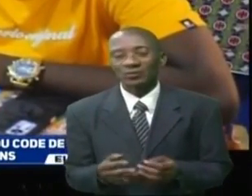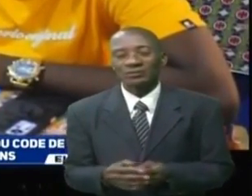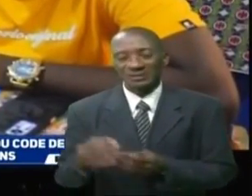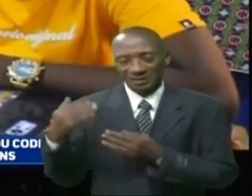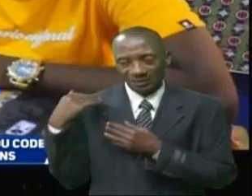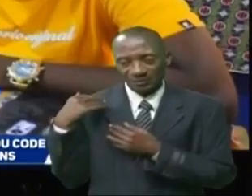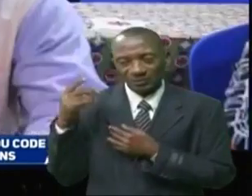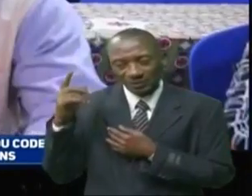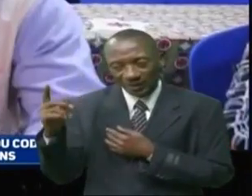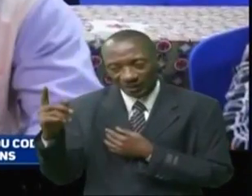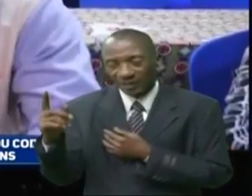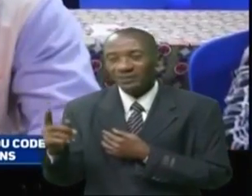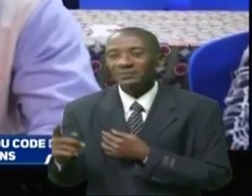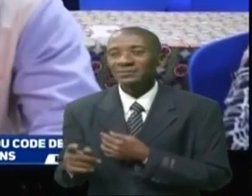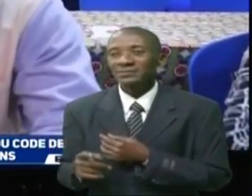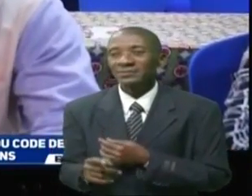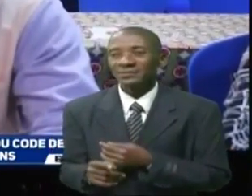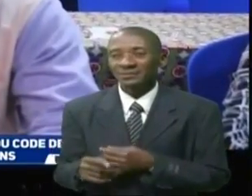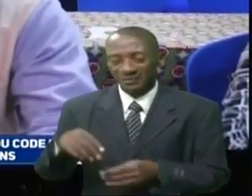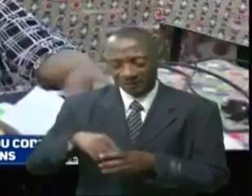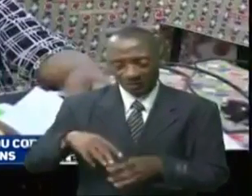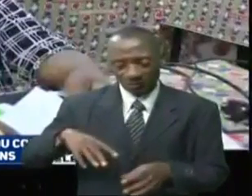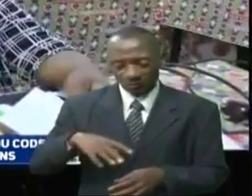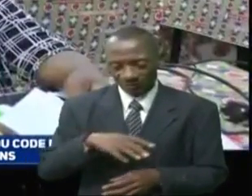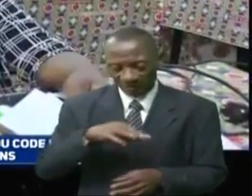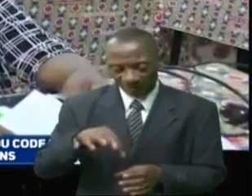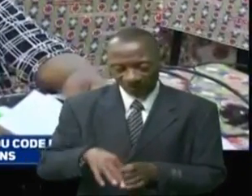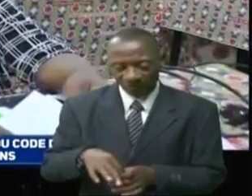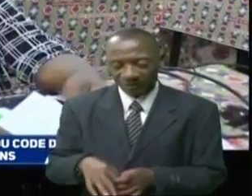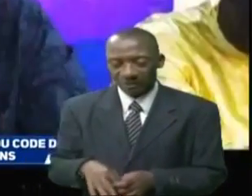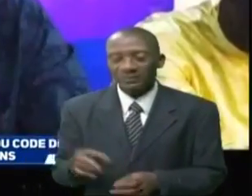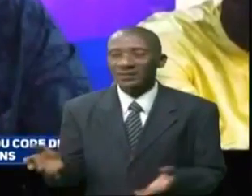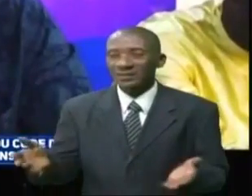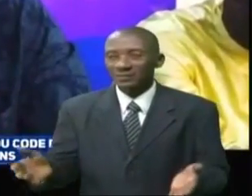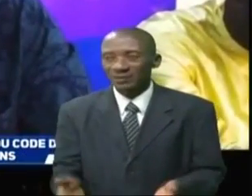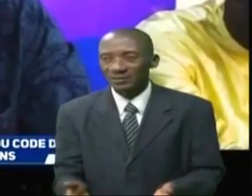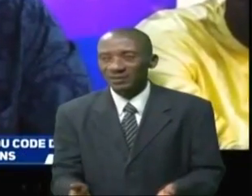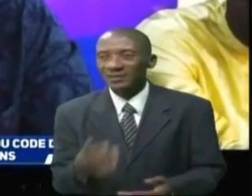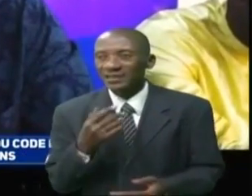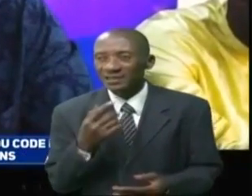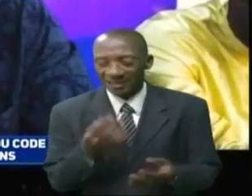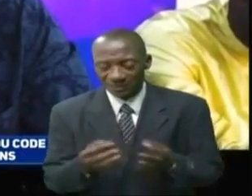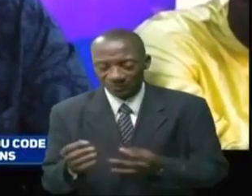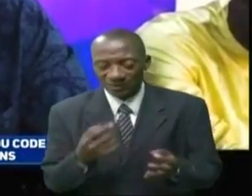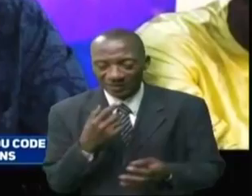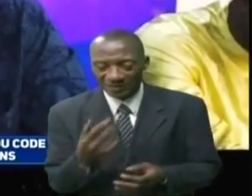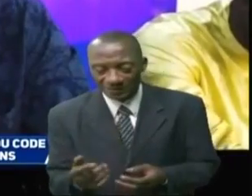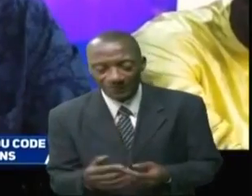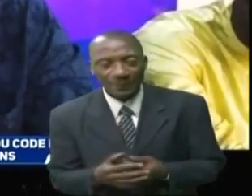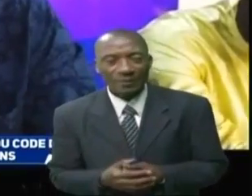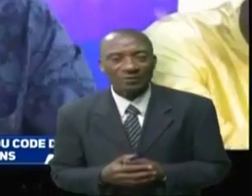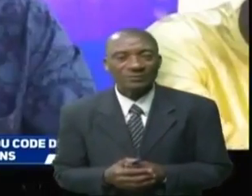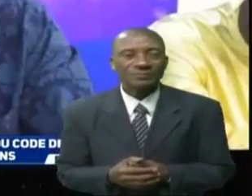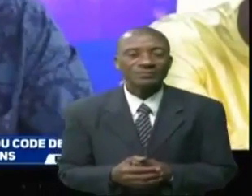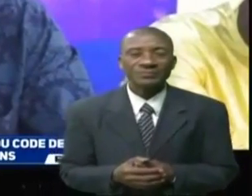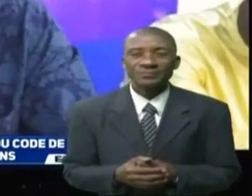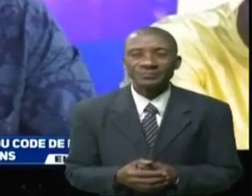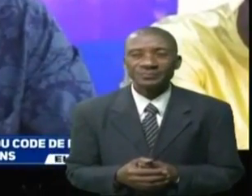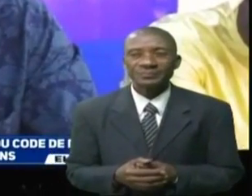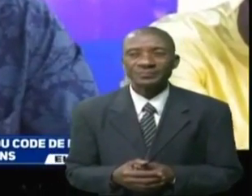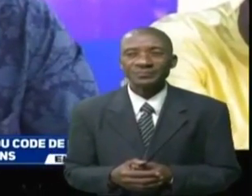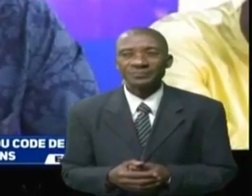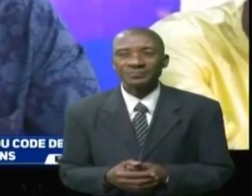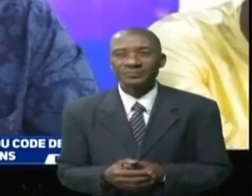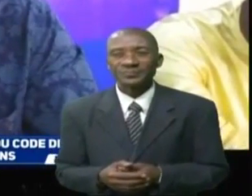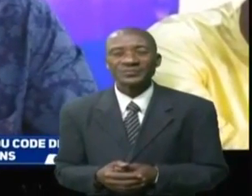le processus électoral conformément aux lois du pays. Le management de la CENI est fier de vous et la